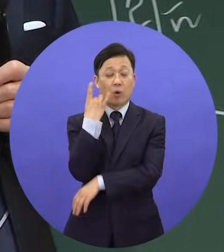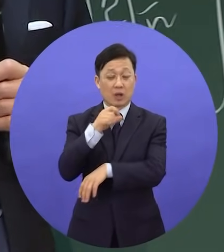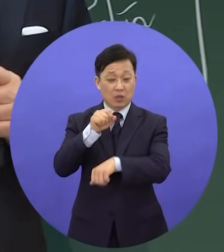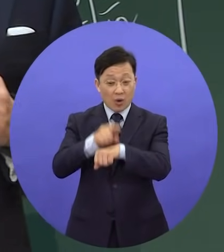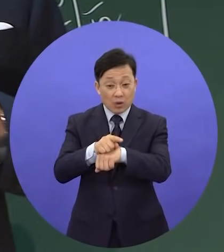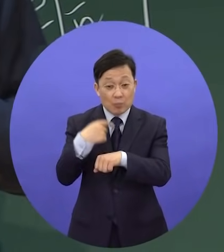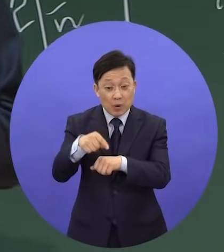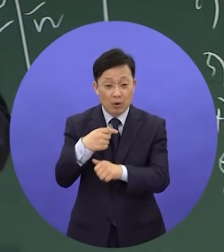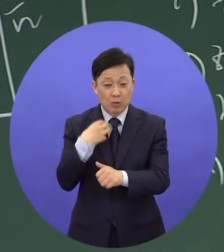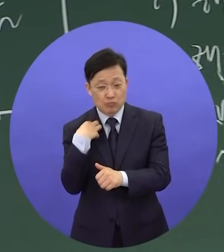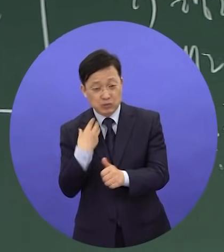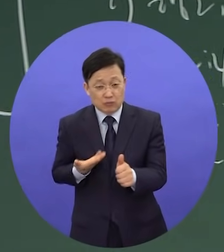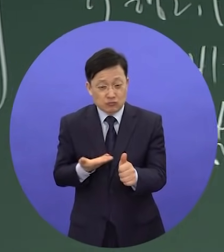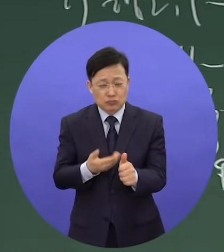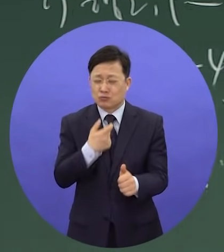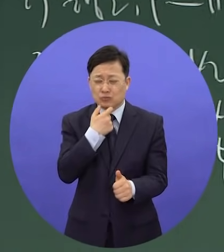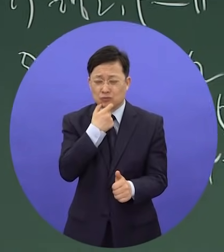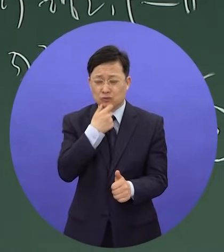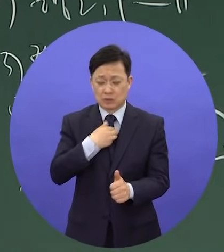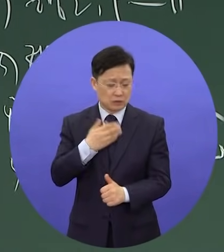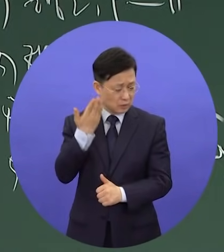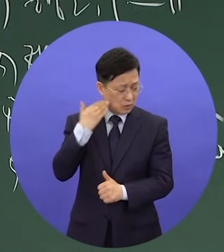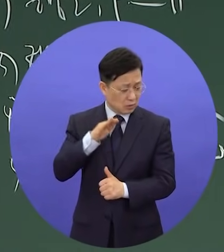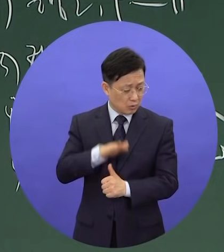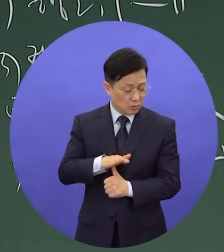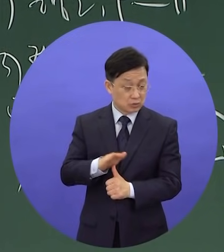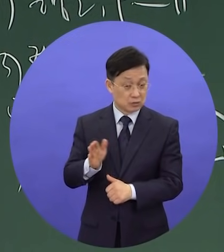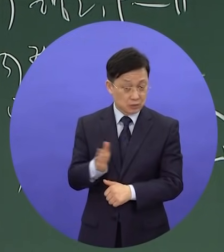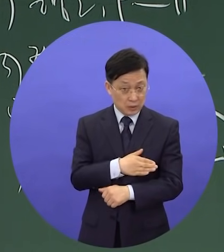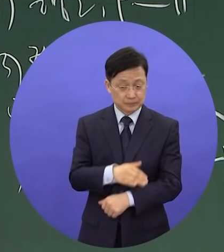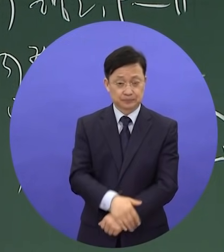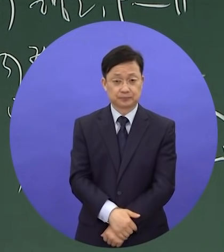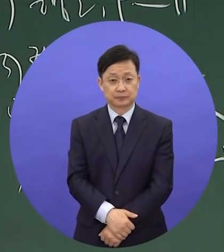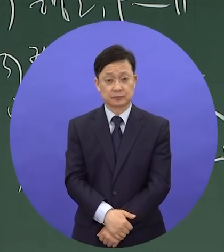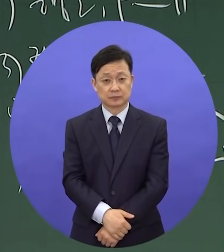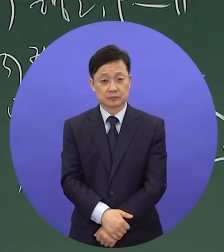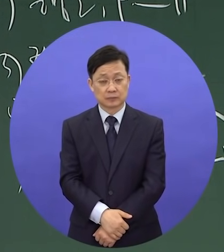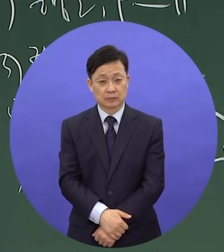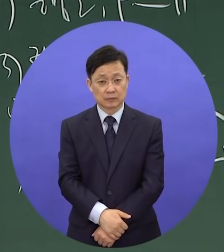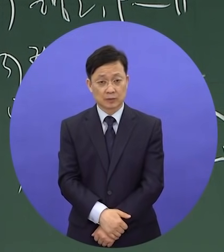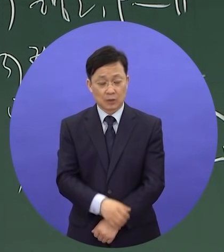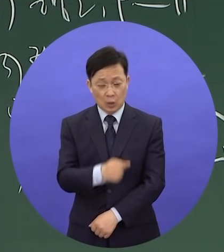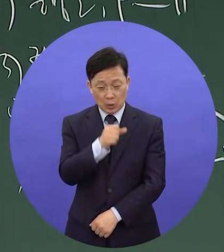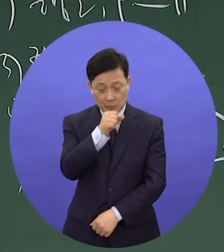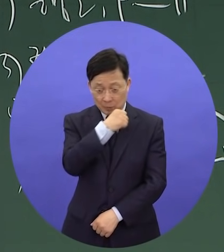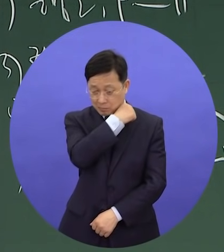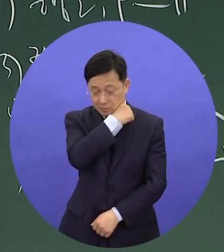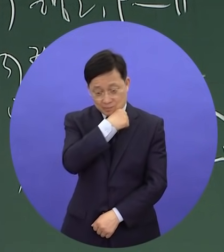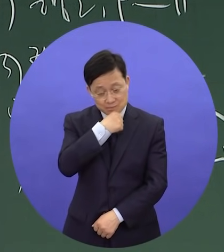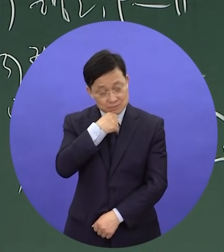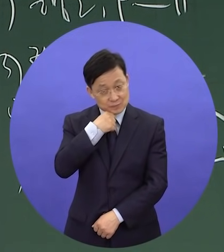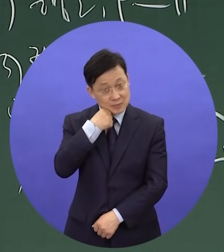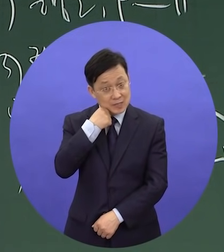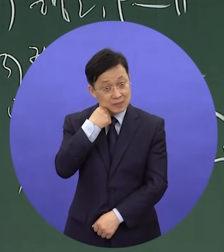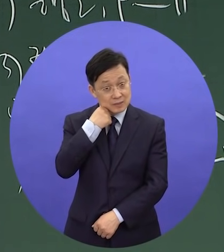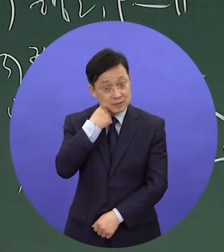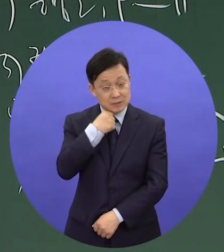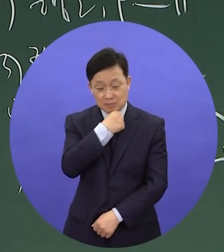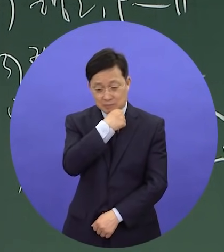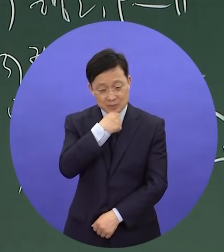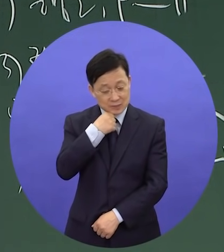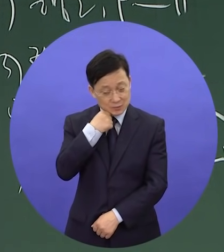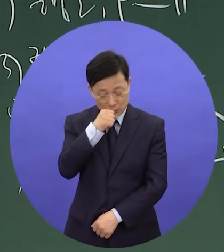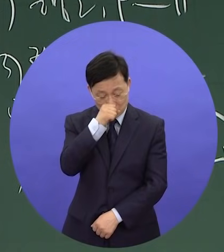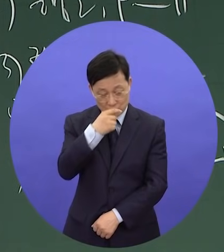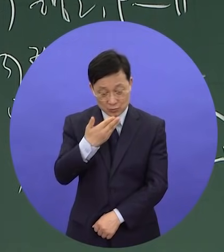하면요. 어릴 때 좋은 음식 맛있는 거 있으면 우리 어머니가 이걸 떠서 제 숟가락에 얹어준다고 먹으라고.